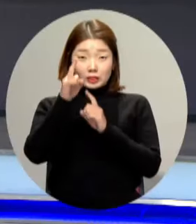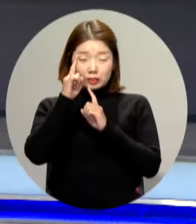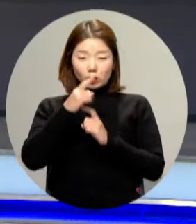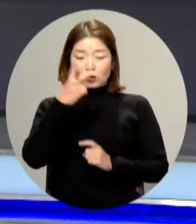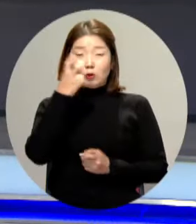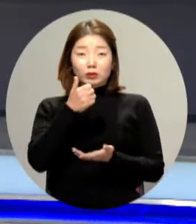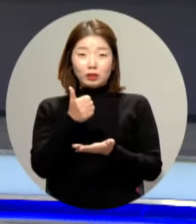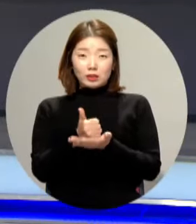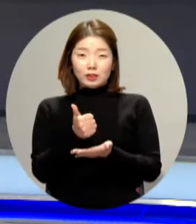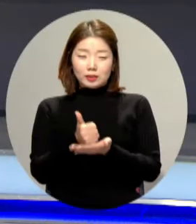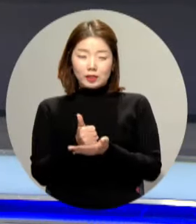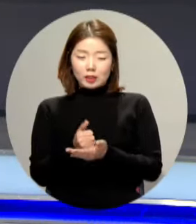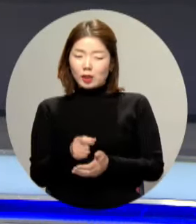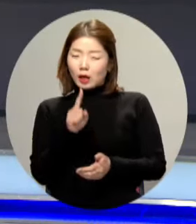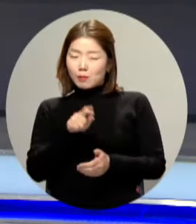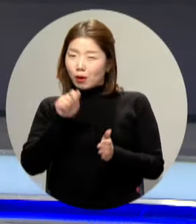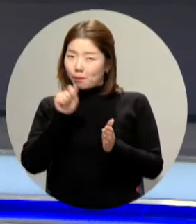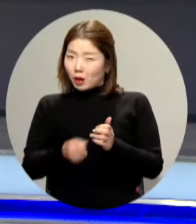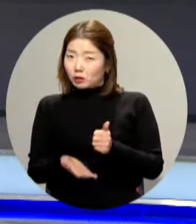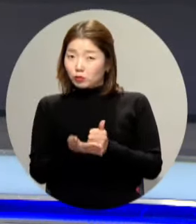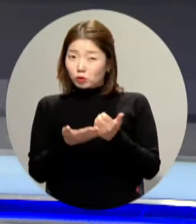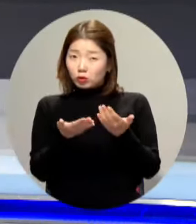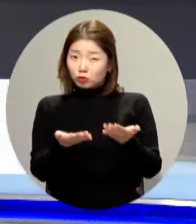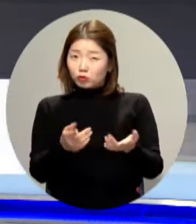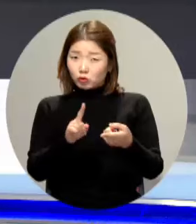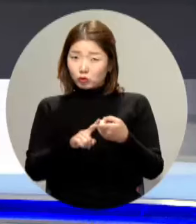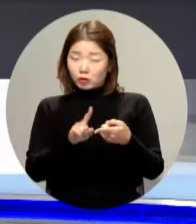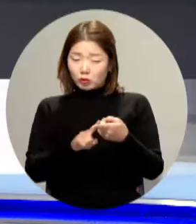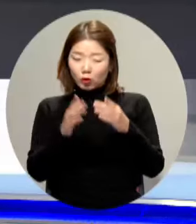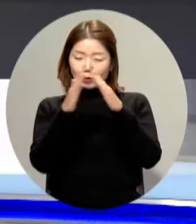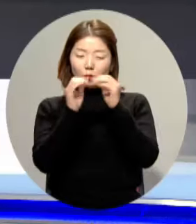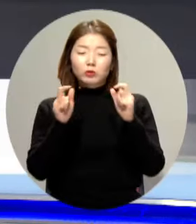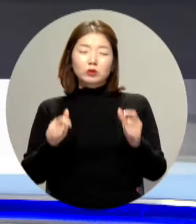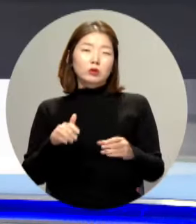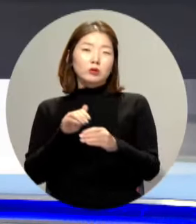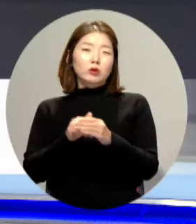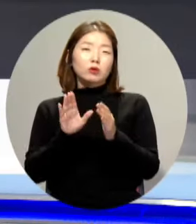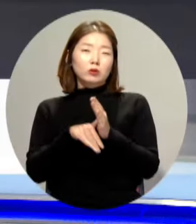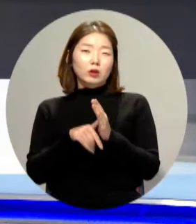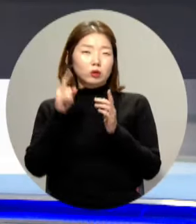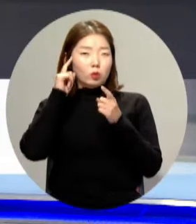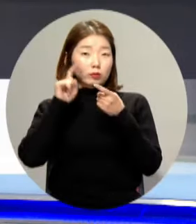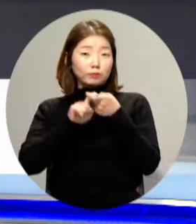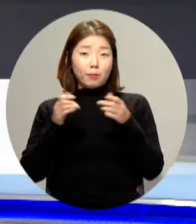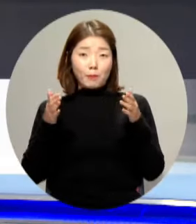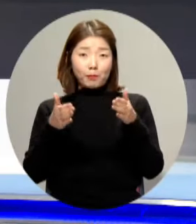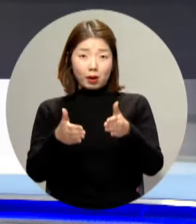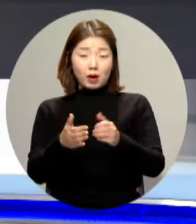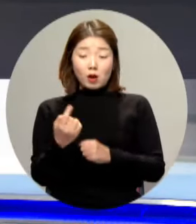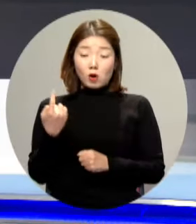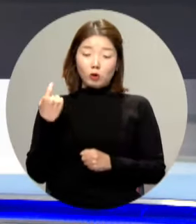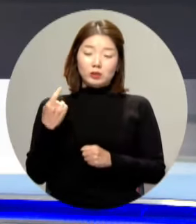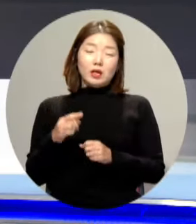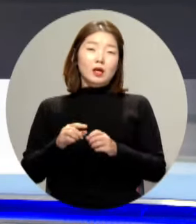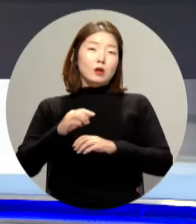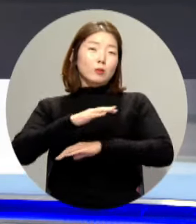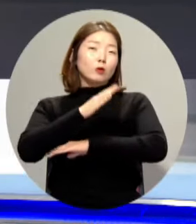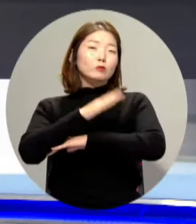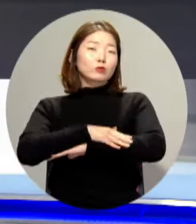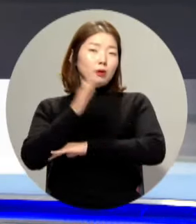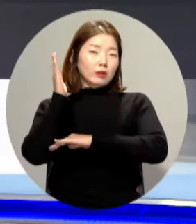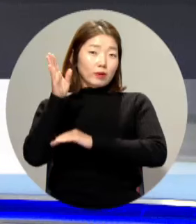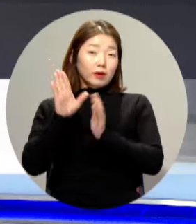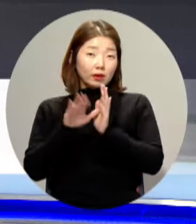이성윤 검사장 전략 공천 여부가 전북 총선의 화두로 떠오르고 있습니다. 어제 전주에서 열린 출판